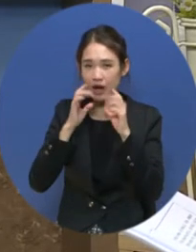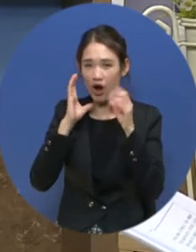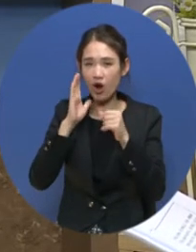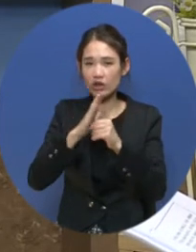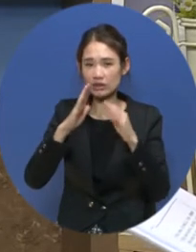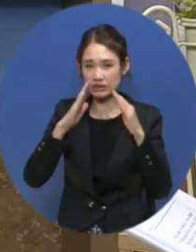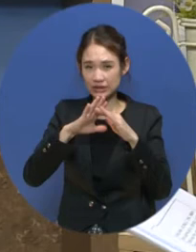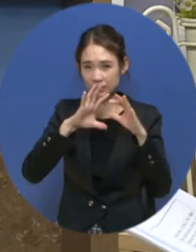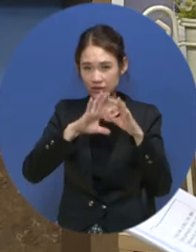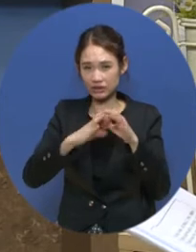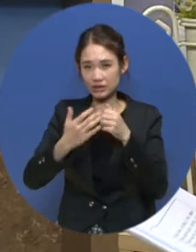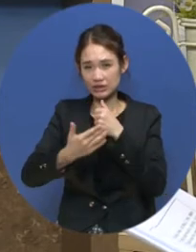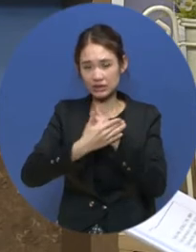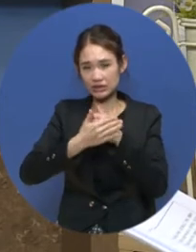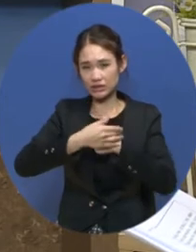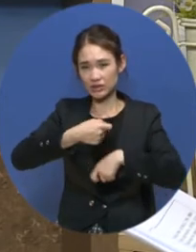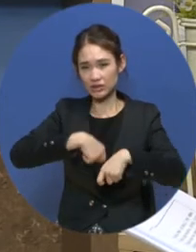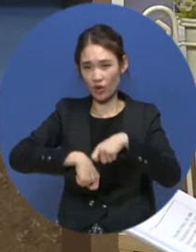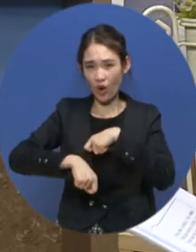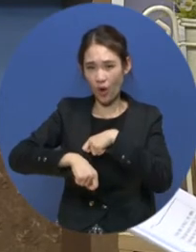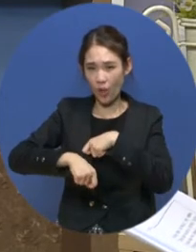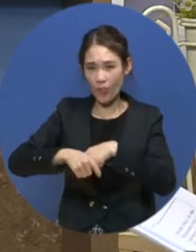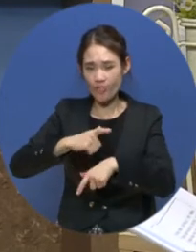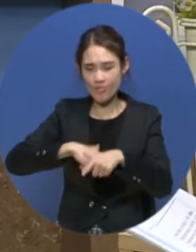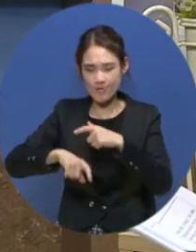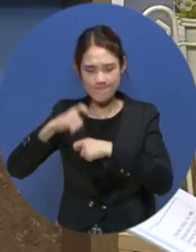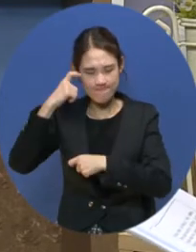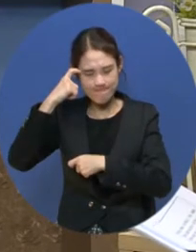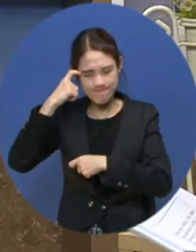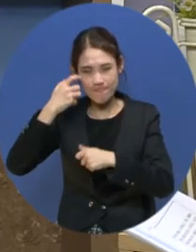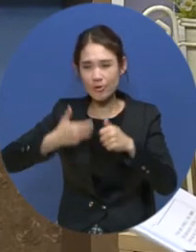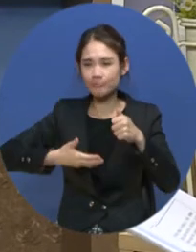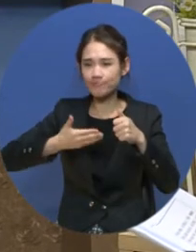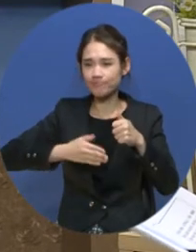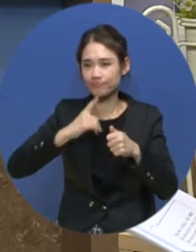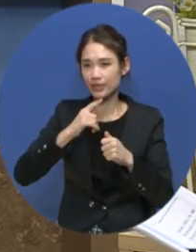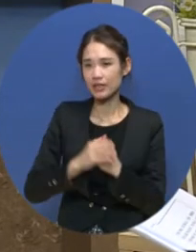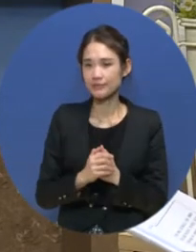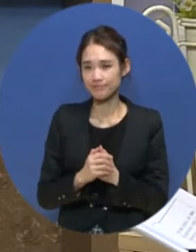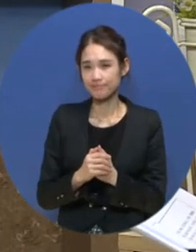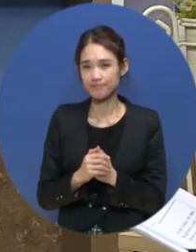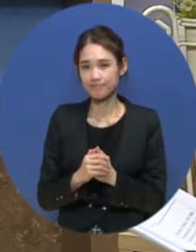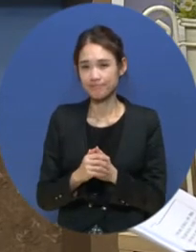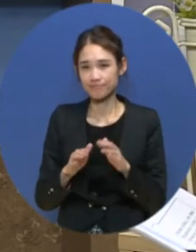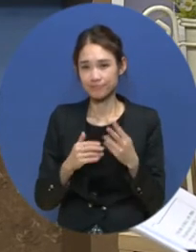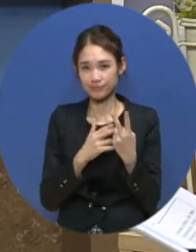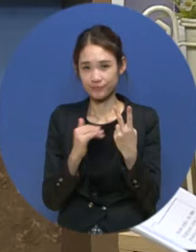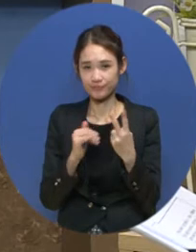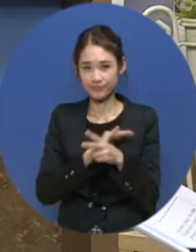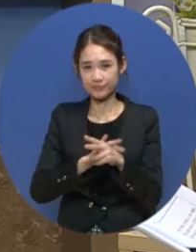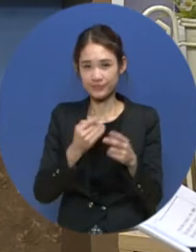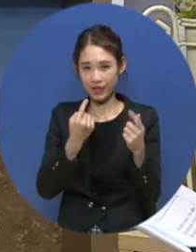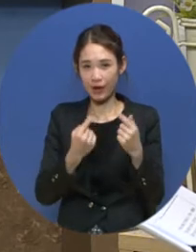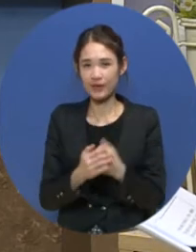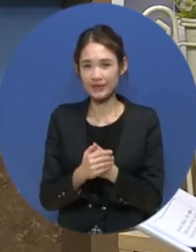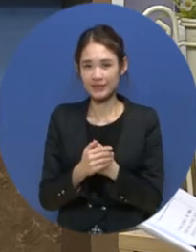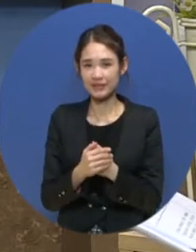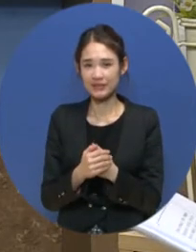지원책도 좀 더 적극적으로 생각을 해주셨으면 네, 하는 그쵸. 바람입니다. 예, 네, 네, 네, 네. 오늘 두 분 잘